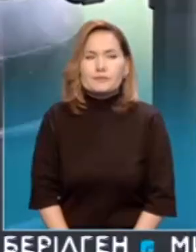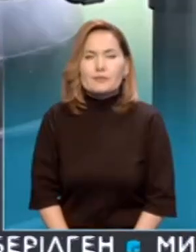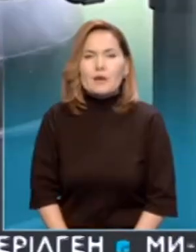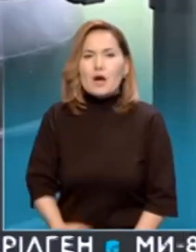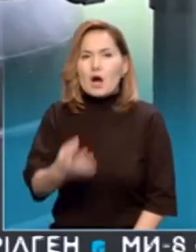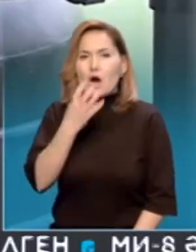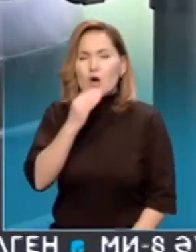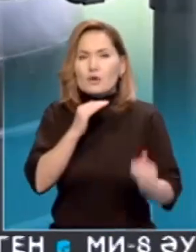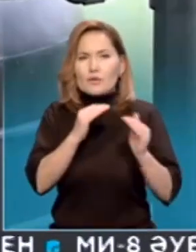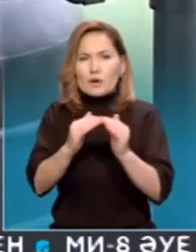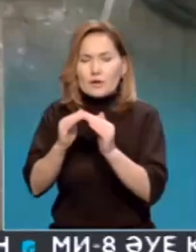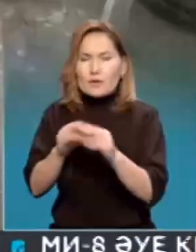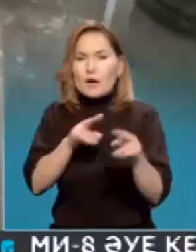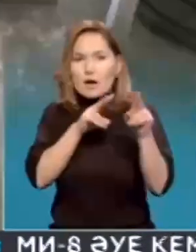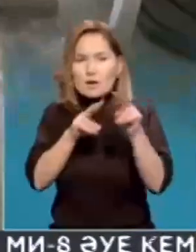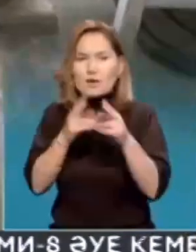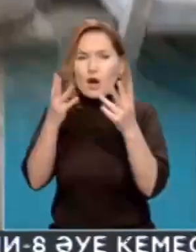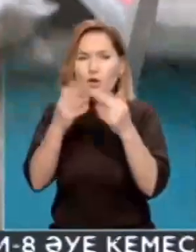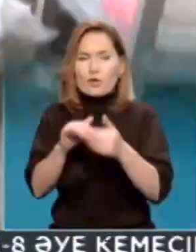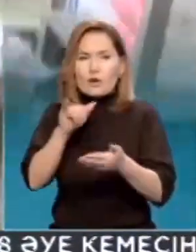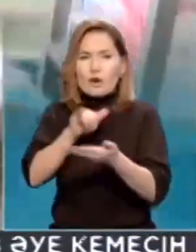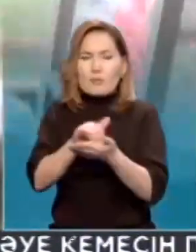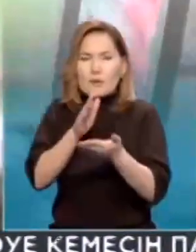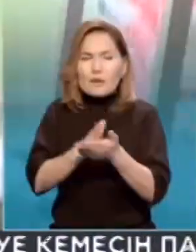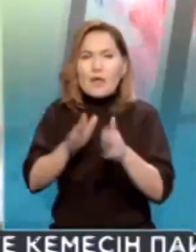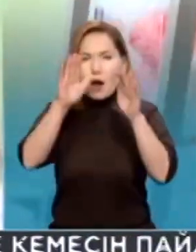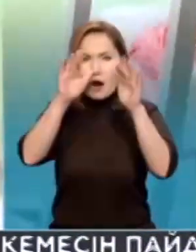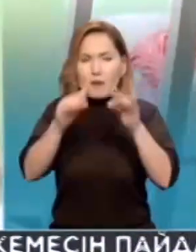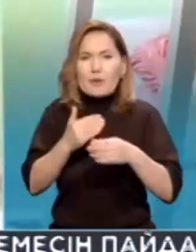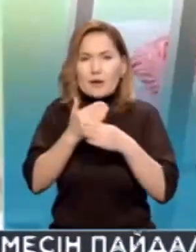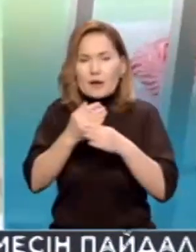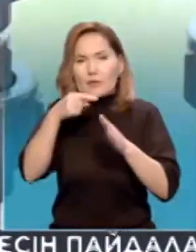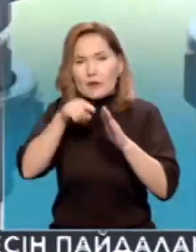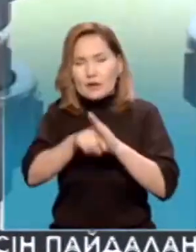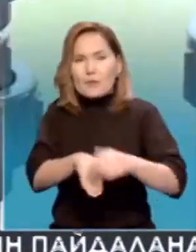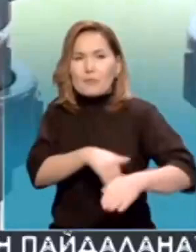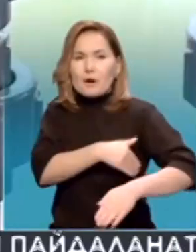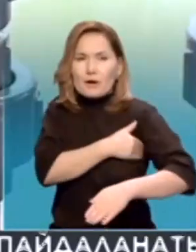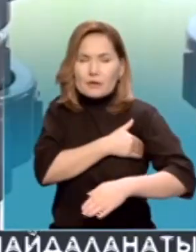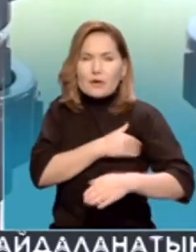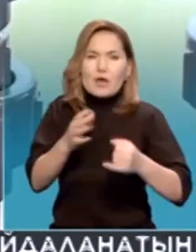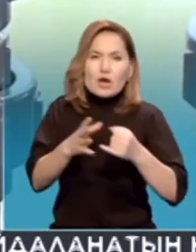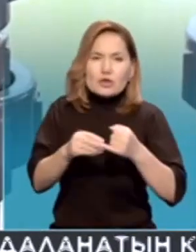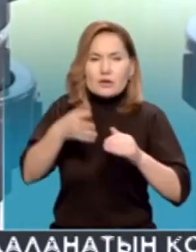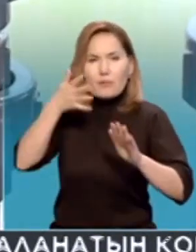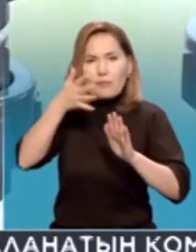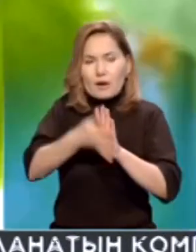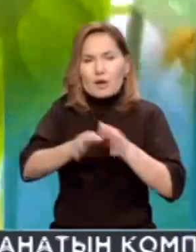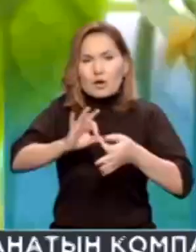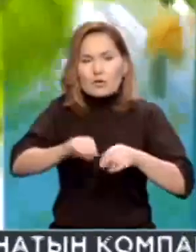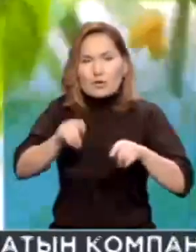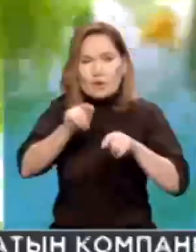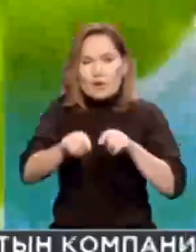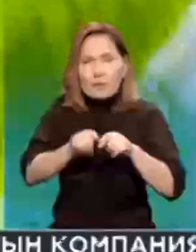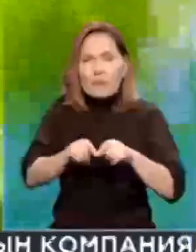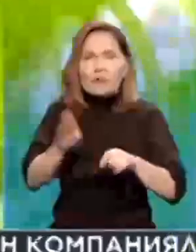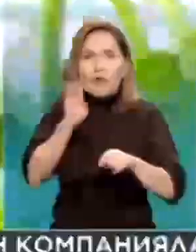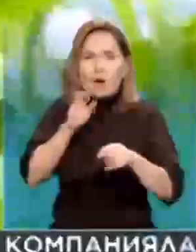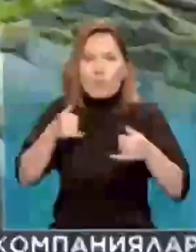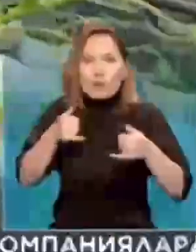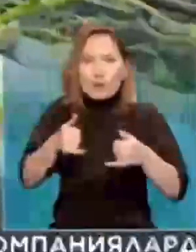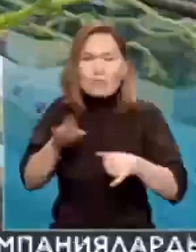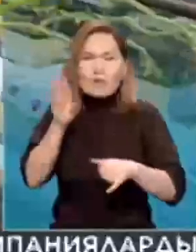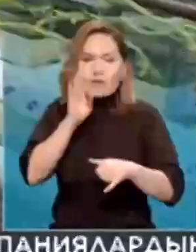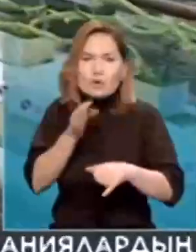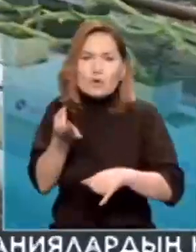Жылыжайды алғалды қадағалайтын құрылғы орнатылған, тіпті компьютердің көмегімен іштегі температура мен жердің құнары да бақыланады. Тамшылатып суару әдісінің арқасында су